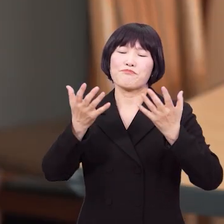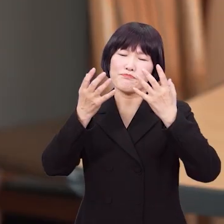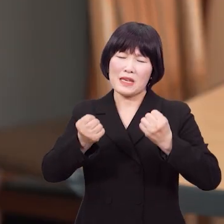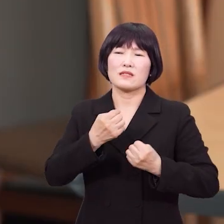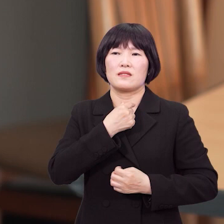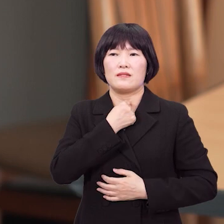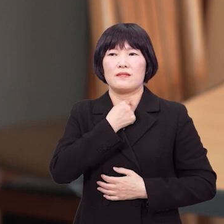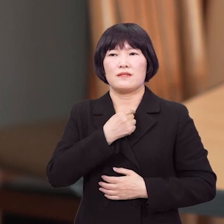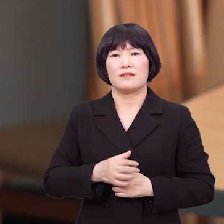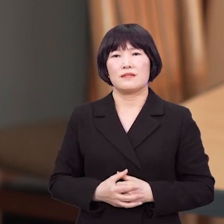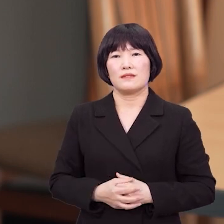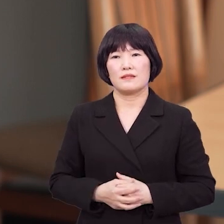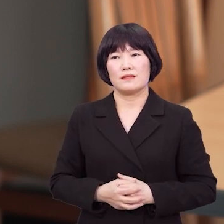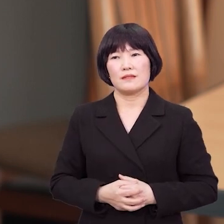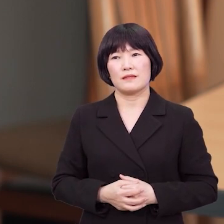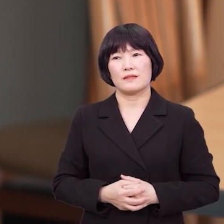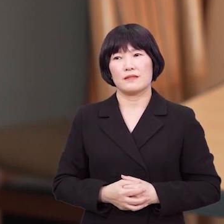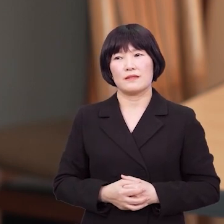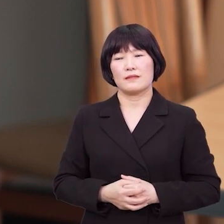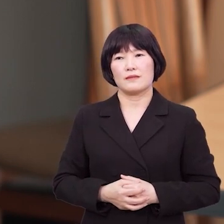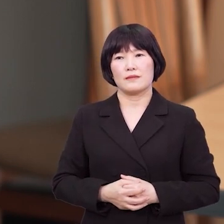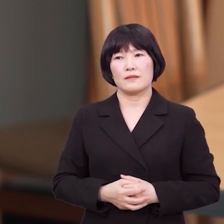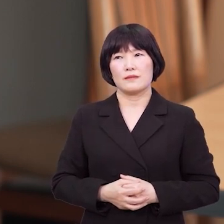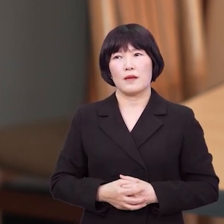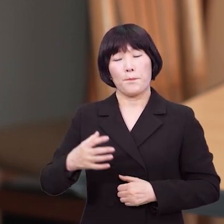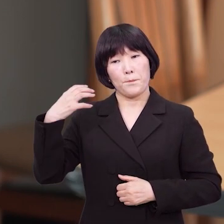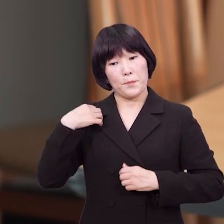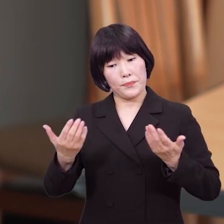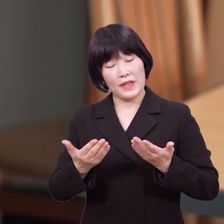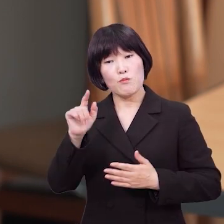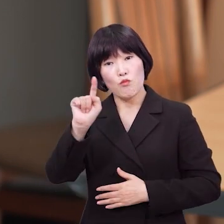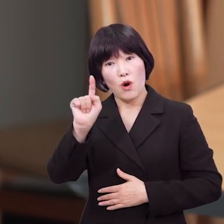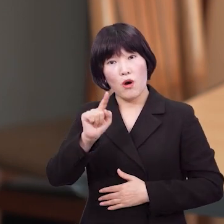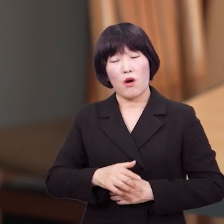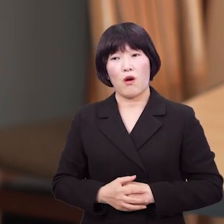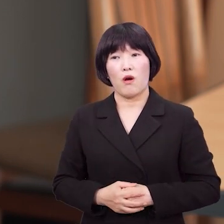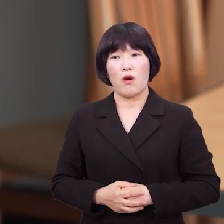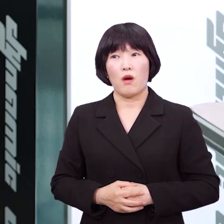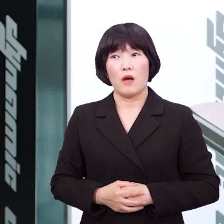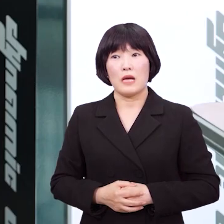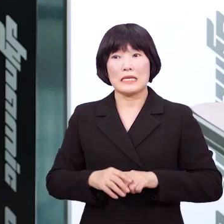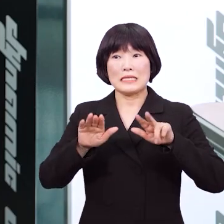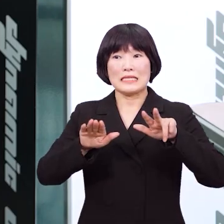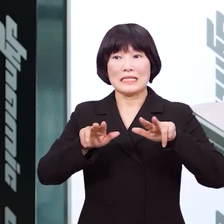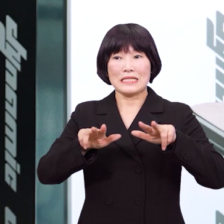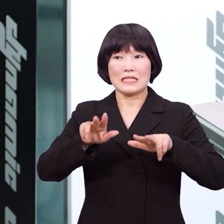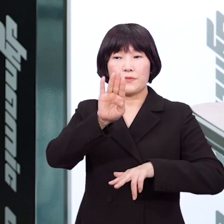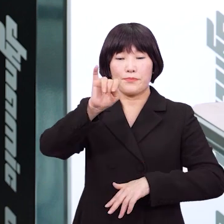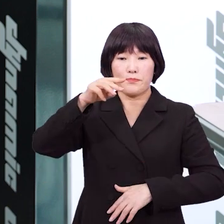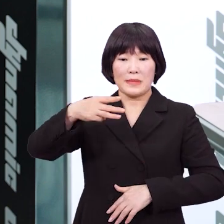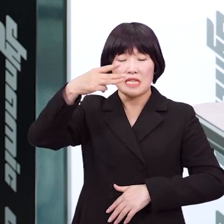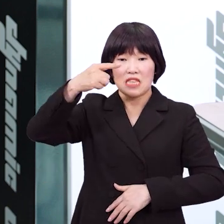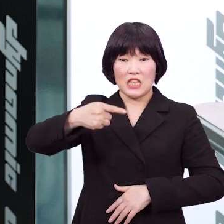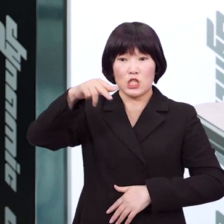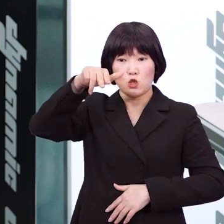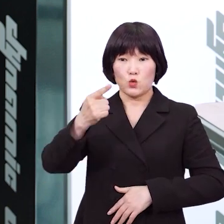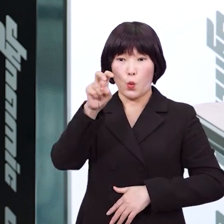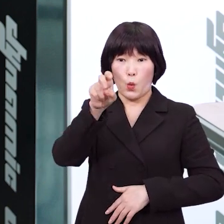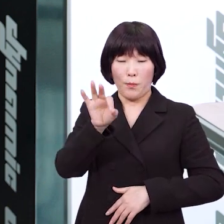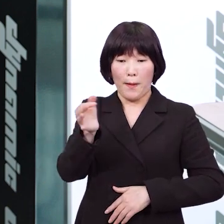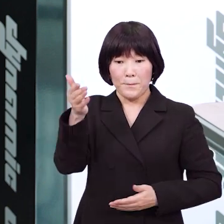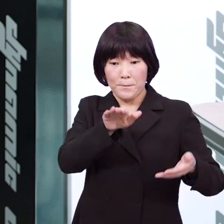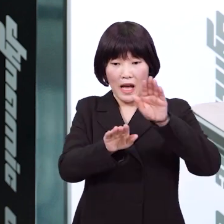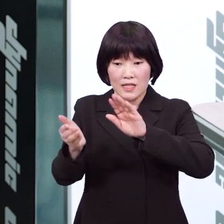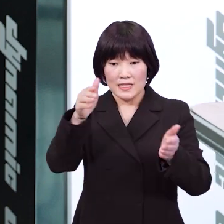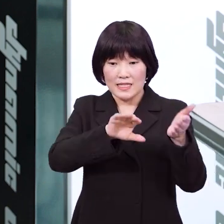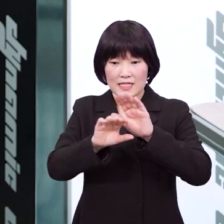무슨 일을 하고 있나요? 지금 빌드 조명에서 박스 포장 업무를 하고 있습니다. 일하면서 가장 변화된 부분은